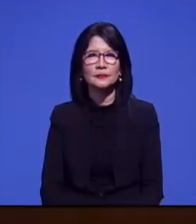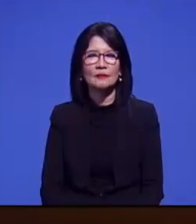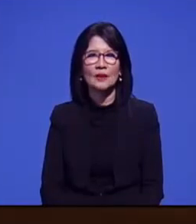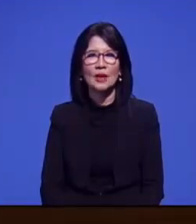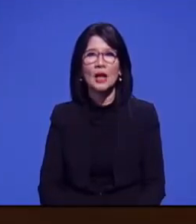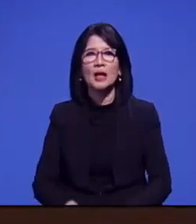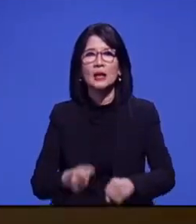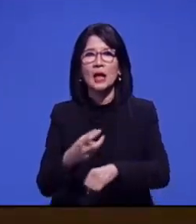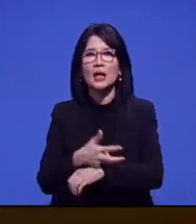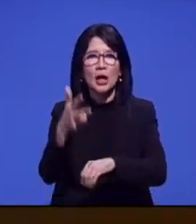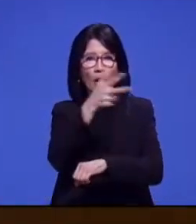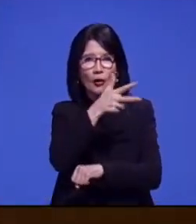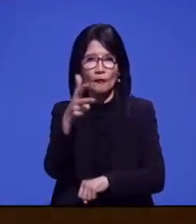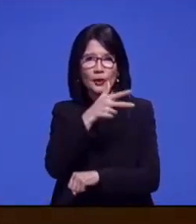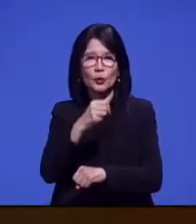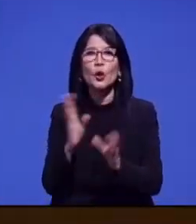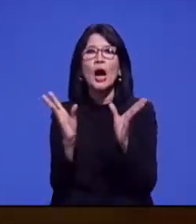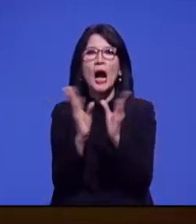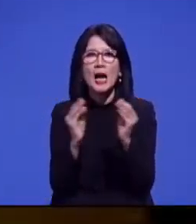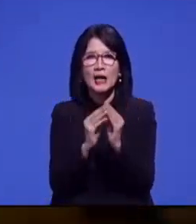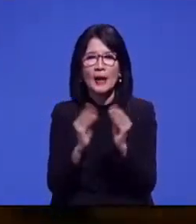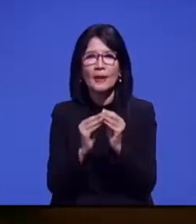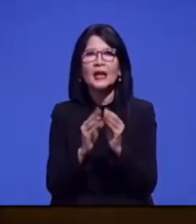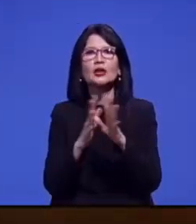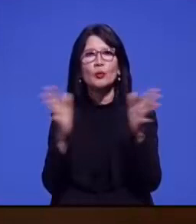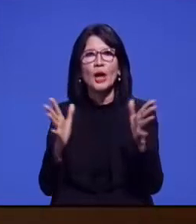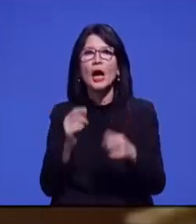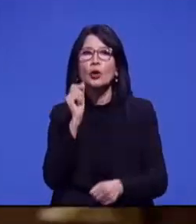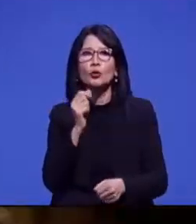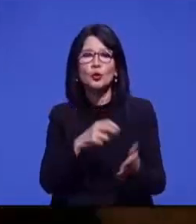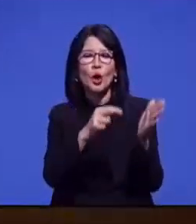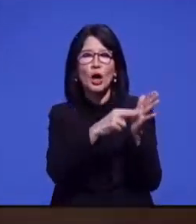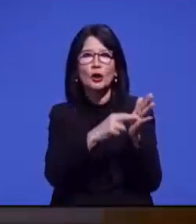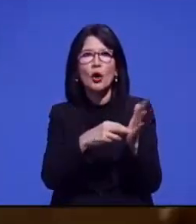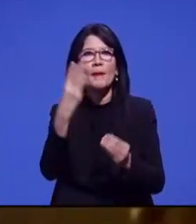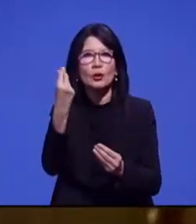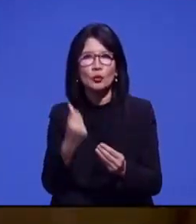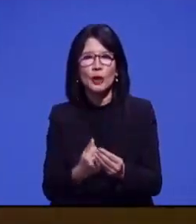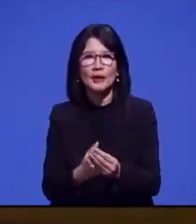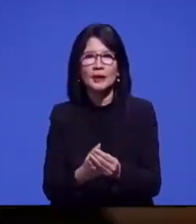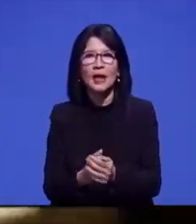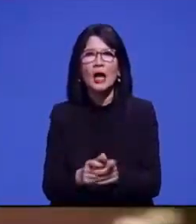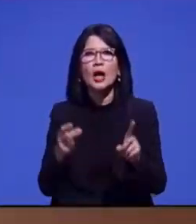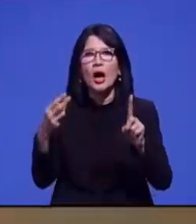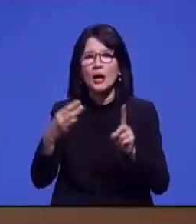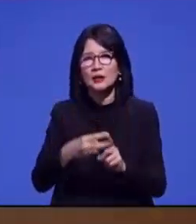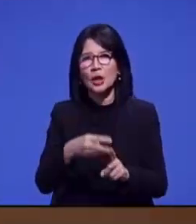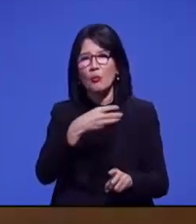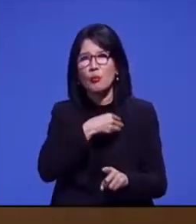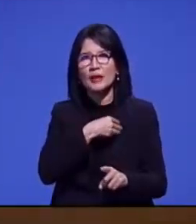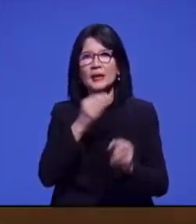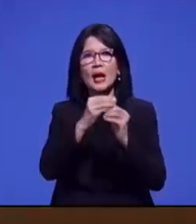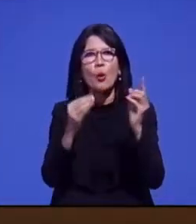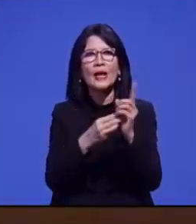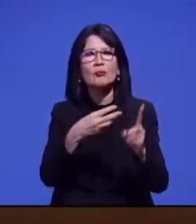Video viral ini berlatar rapat pleno terbuka pengundian nomor urut pasangan calon bupati dan wakil bupati Tasikmalaya Jawa Barat Jumat 24 September